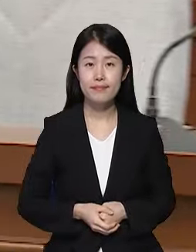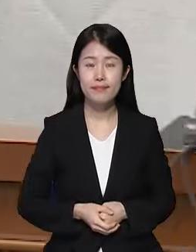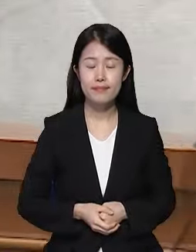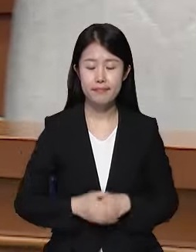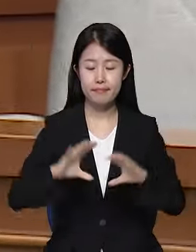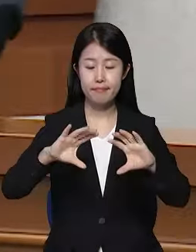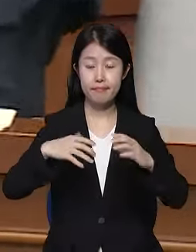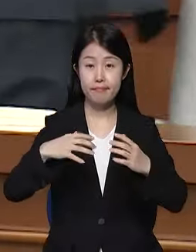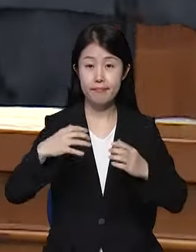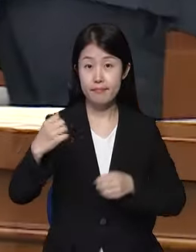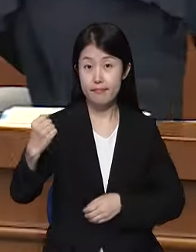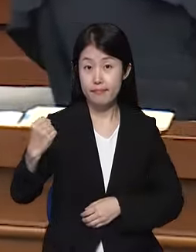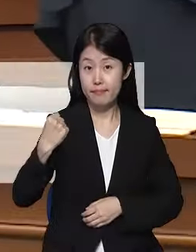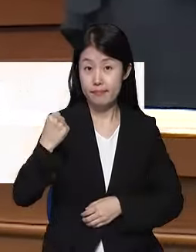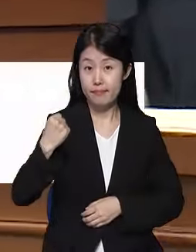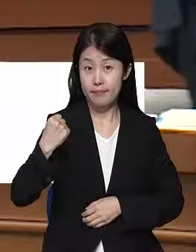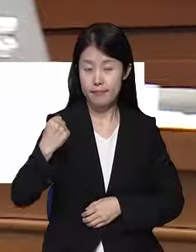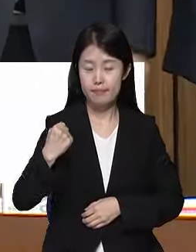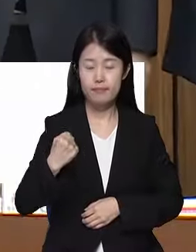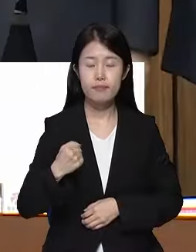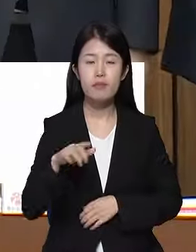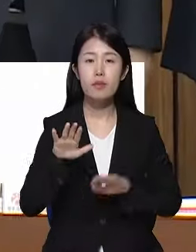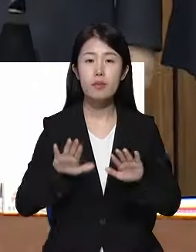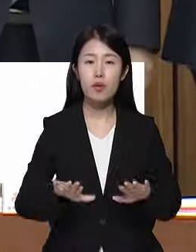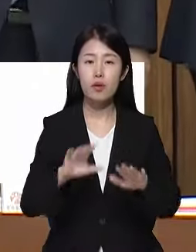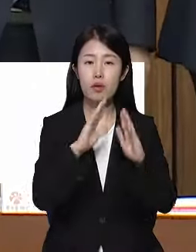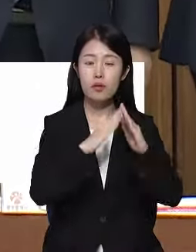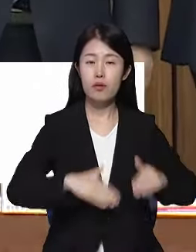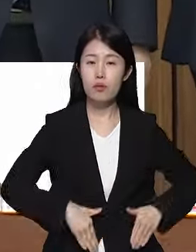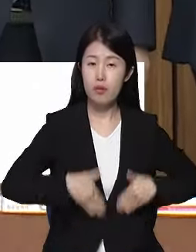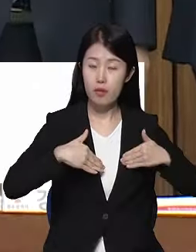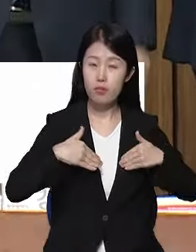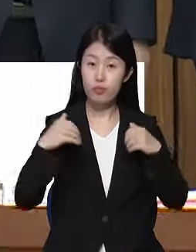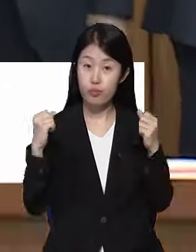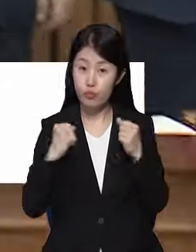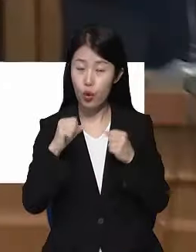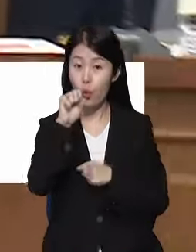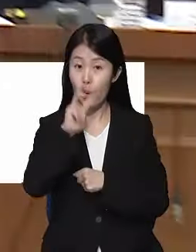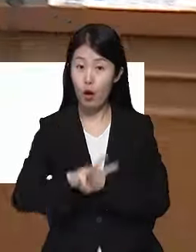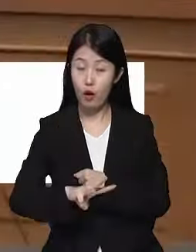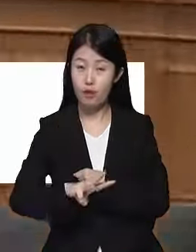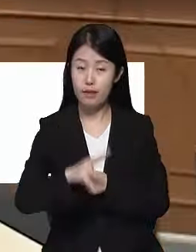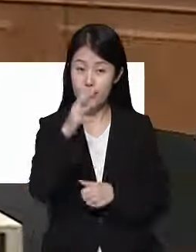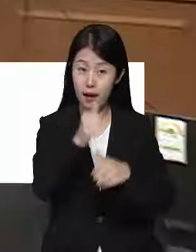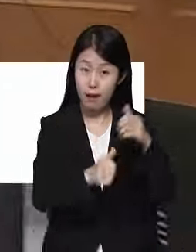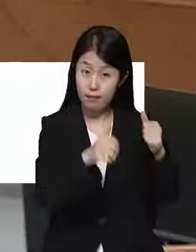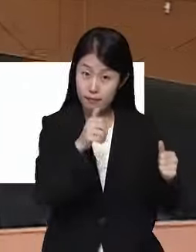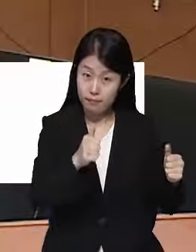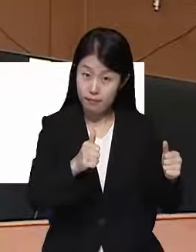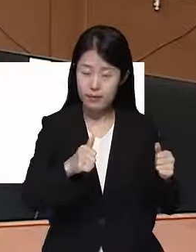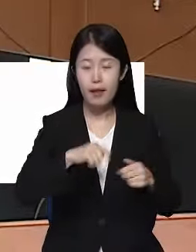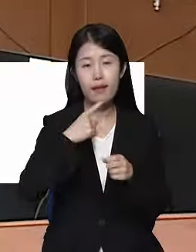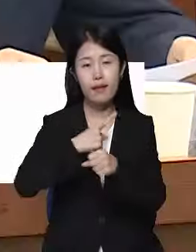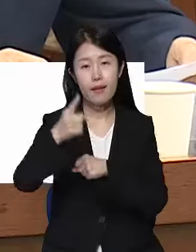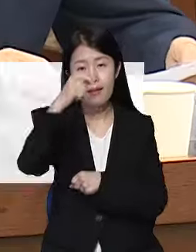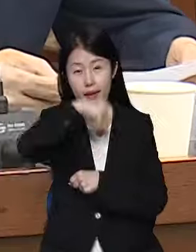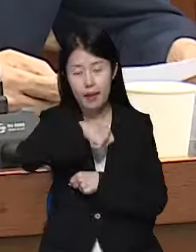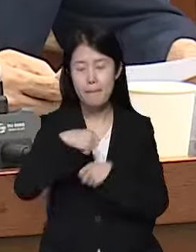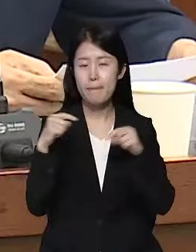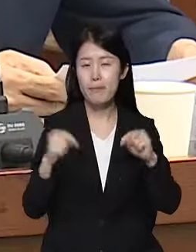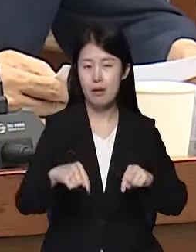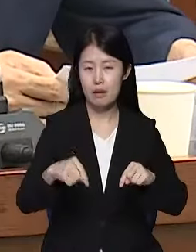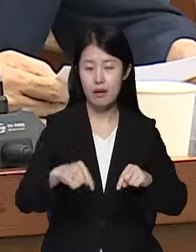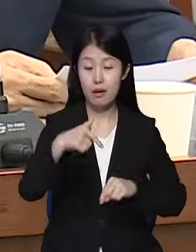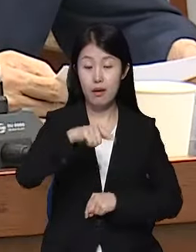여당인 국민의힘이 국회에서 광주, 전남, 전북 3개 시도와 내년도 예산 확보 방안을 논의했습니다.